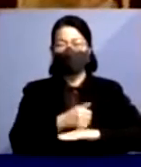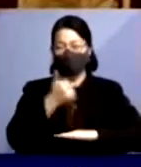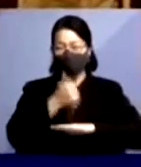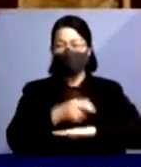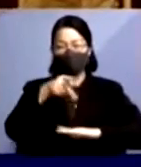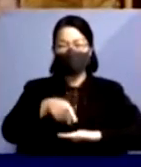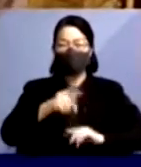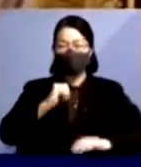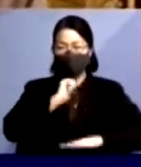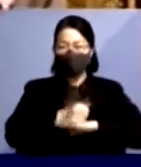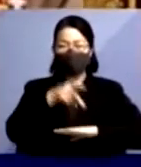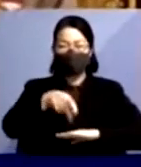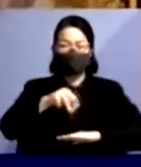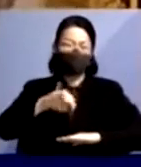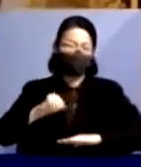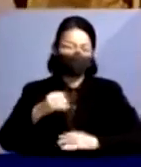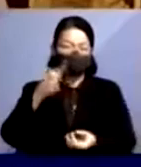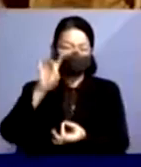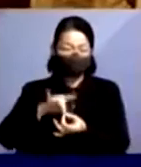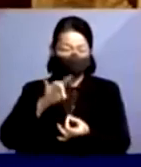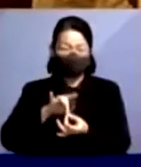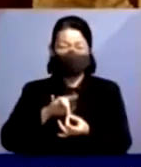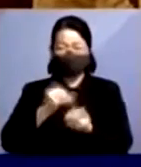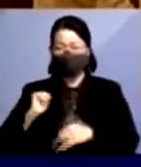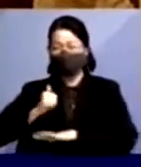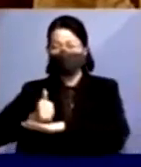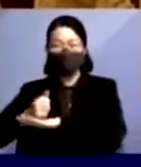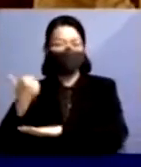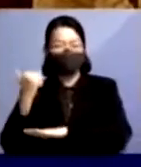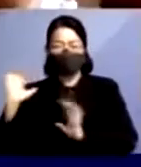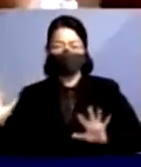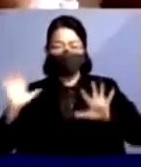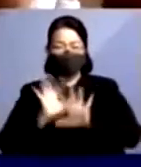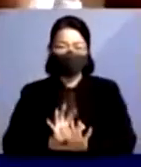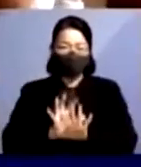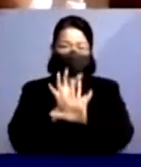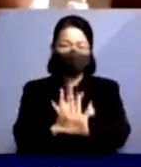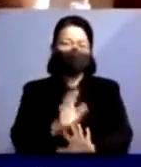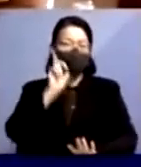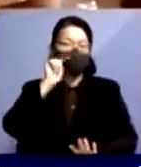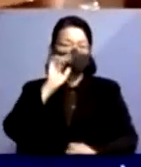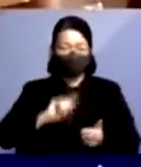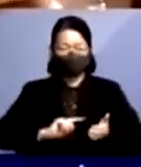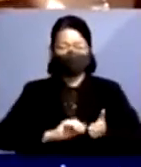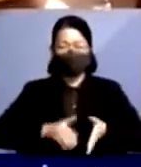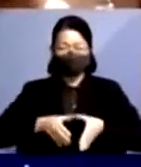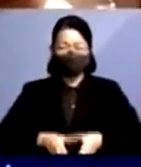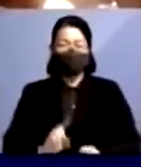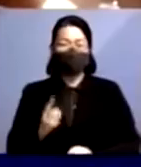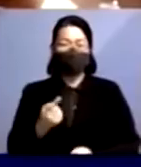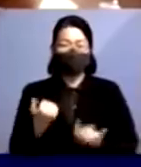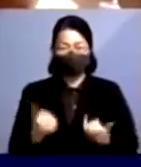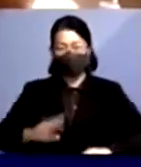ความมั่นคงของมนุษย์จังหวัดสุโขทัยรวมถึงภาคส่วนที่เกี่ยวข้องนะครับลงพื้นที่ช่วยเหลือคุณแม่แรกคลอดครับซึ่งป่วยเป็นโร